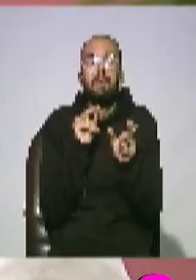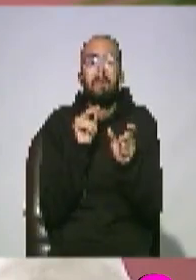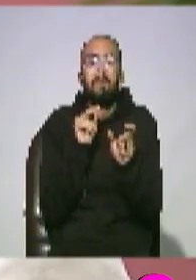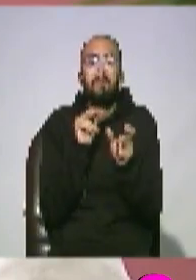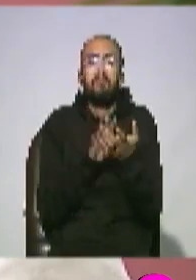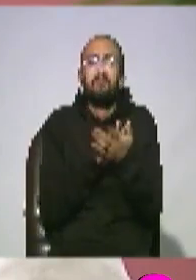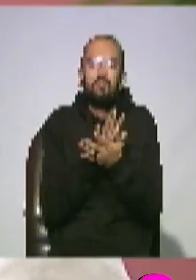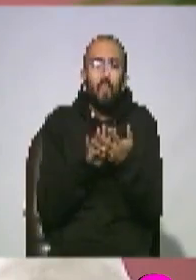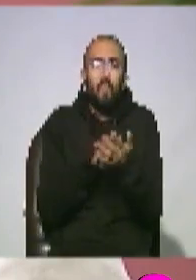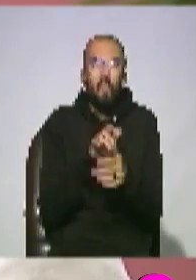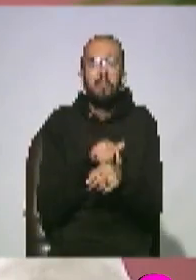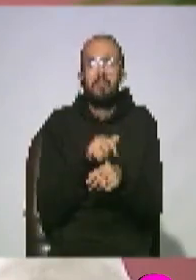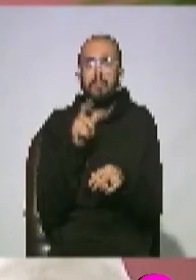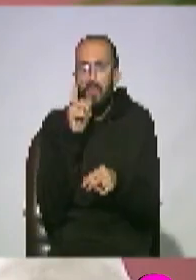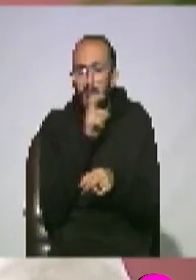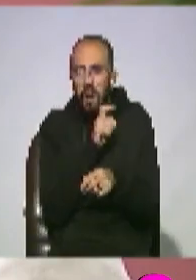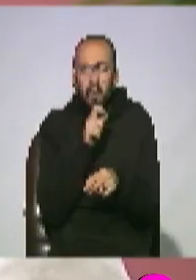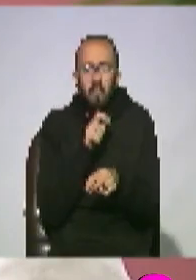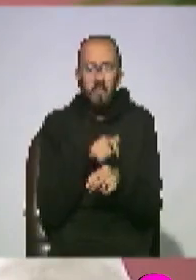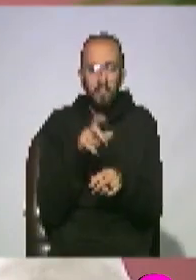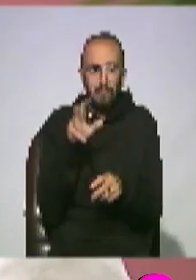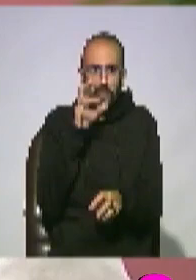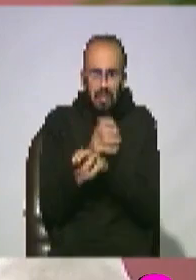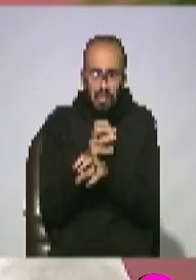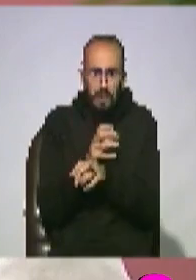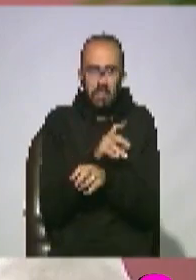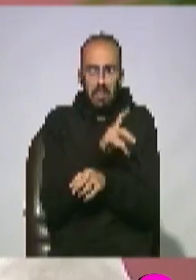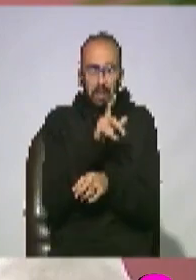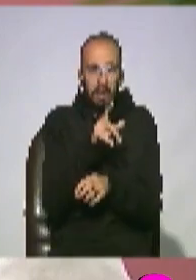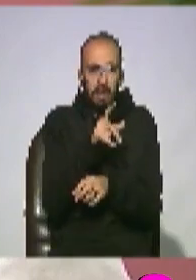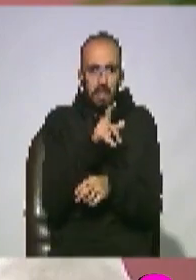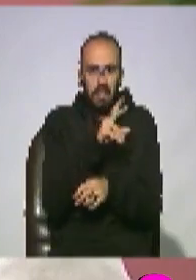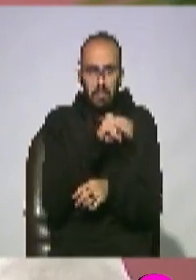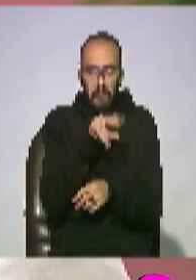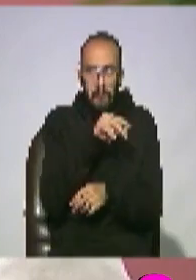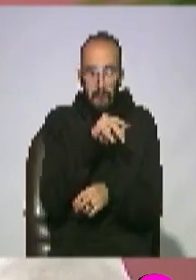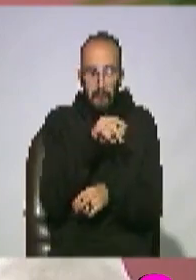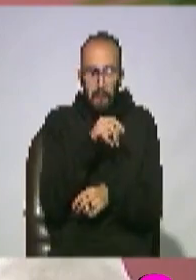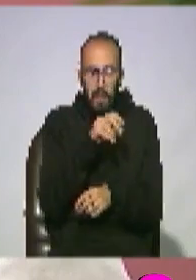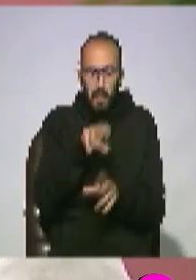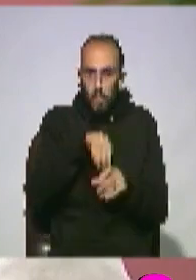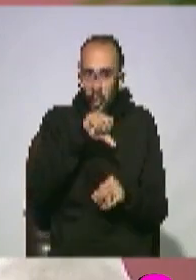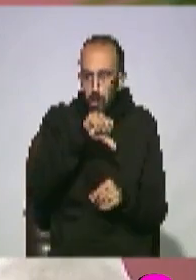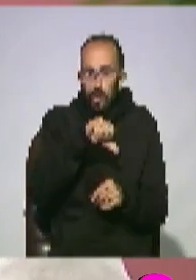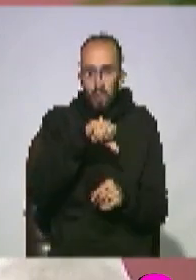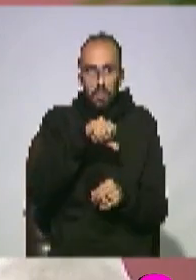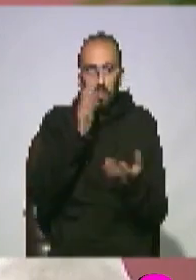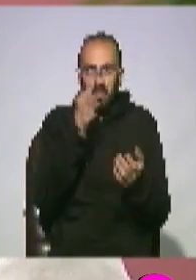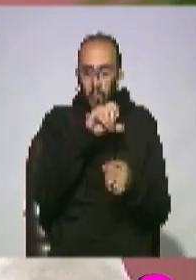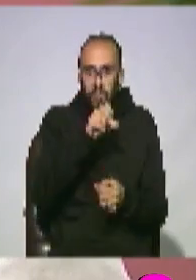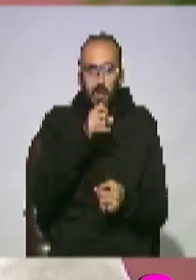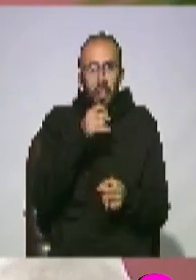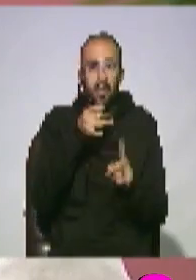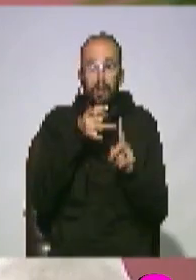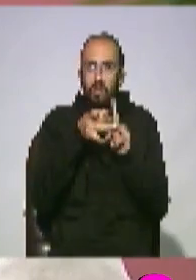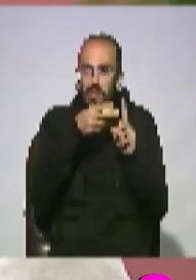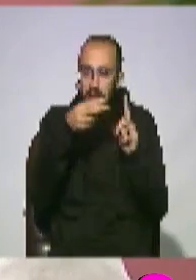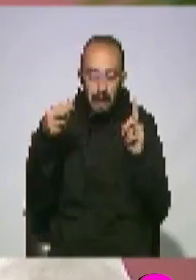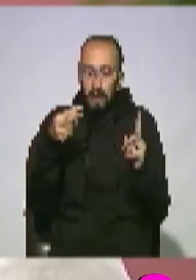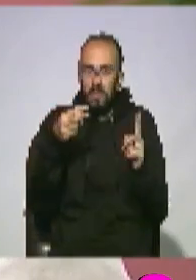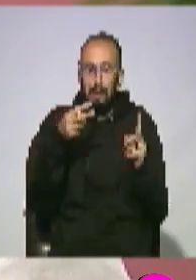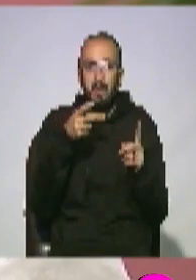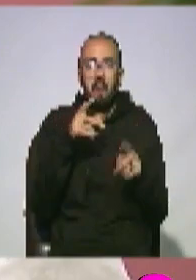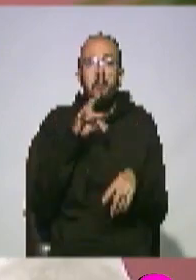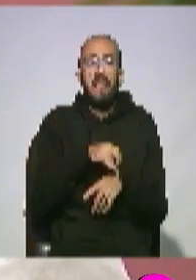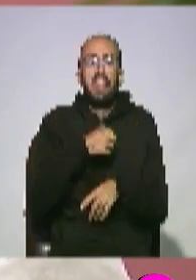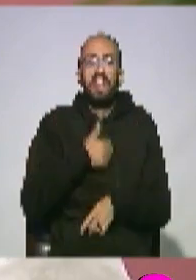التيارات بقى المختلفة، سواء تيار متطرف، سواء تيار الجريمة، سواء تيار لا قدر الله الإدمان، سواء تيار إن هو ضد